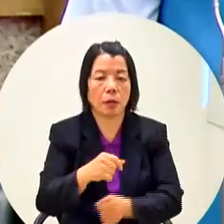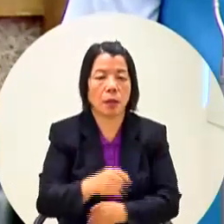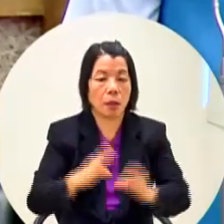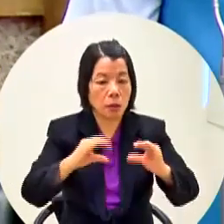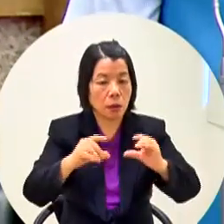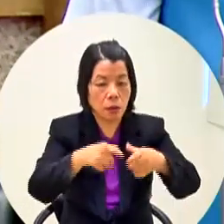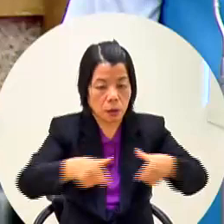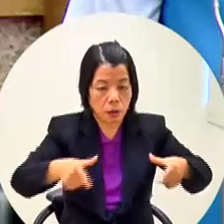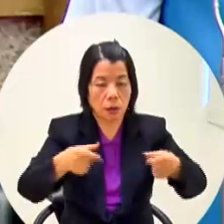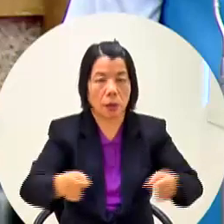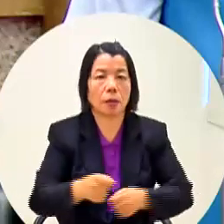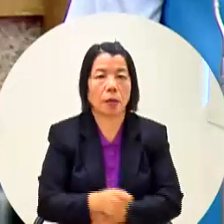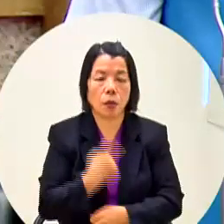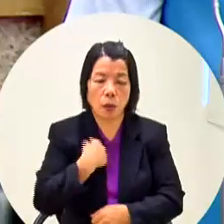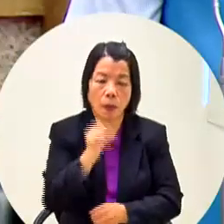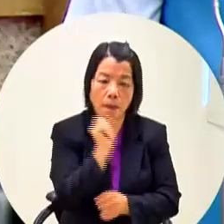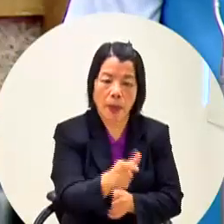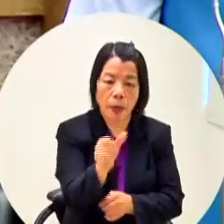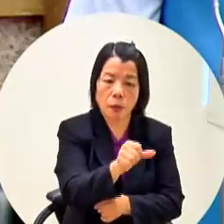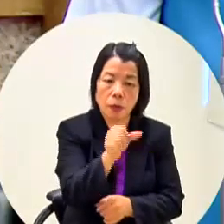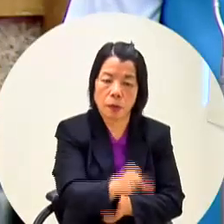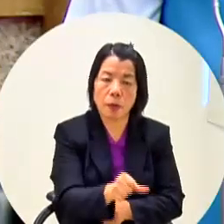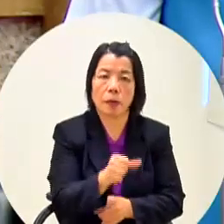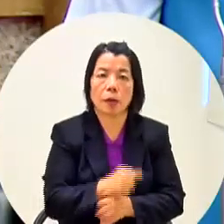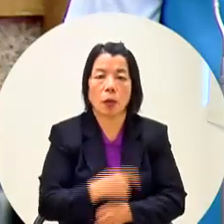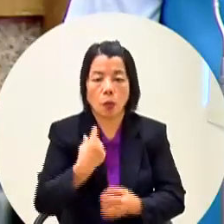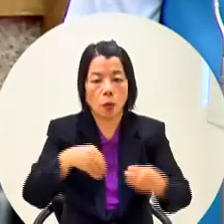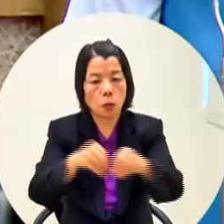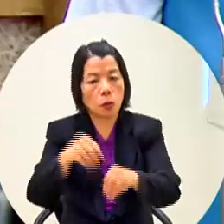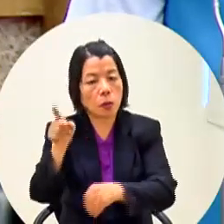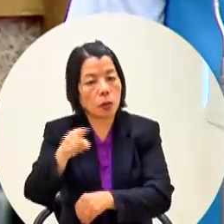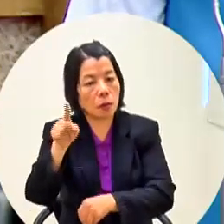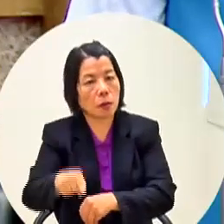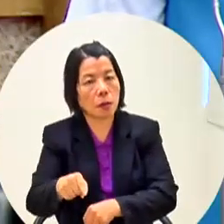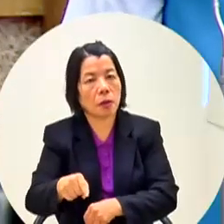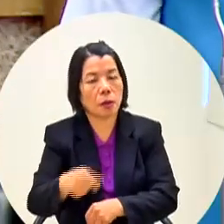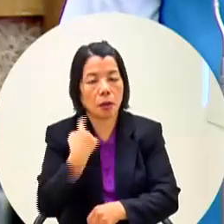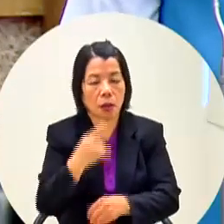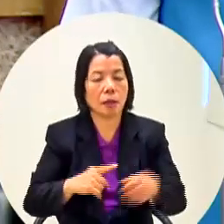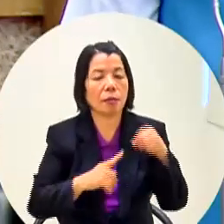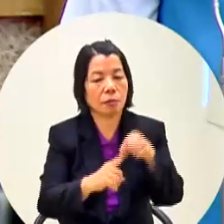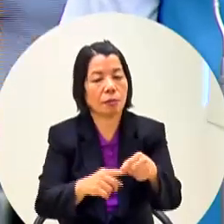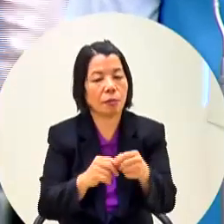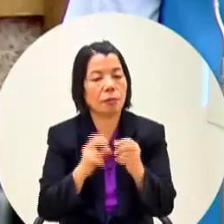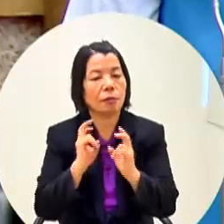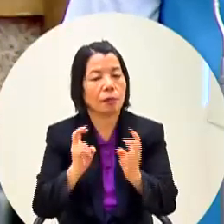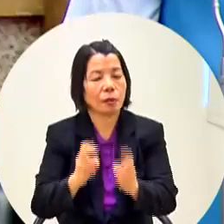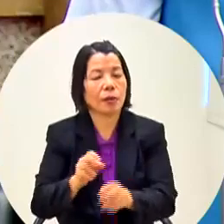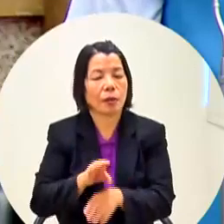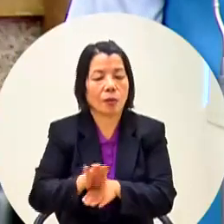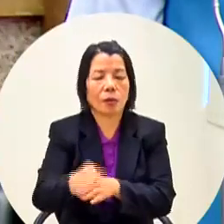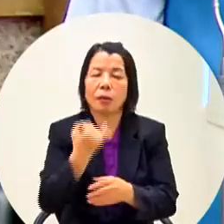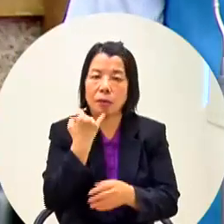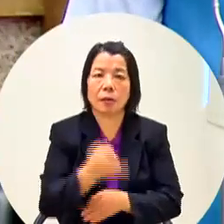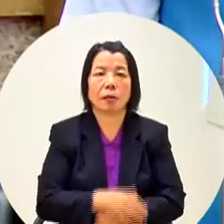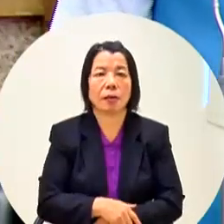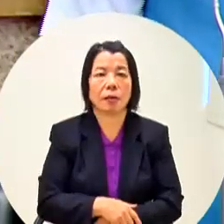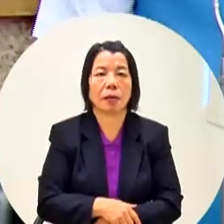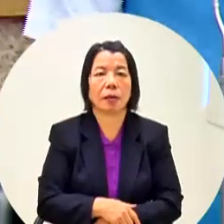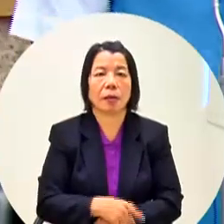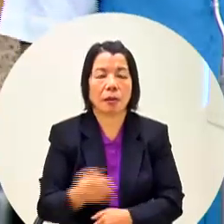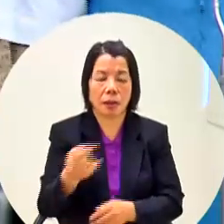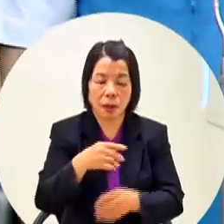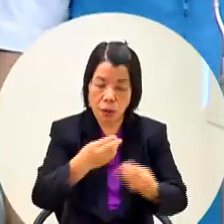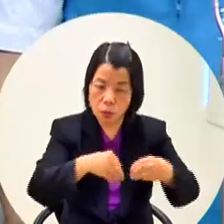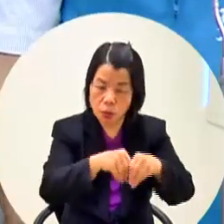高雄消费，我可能买5000块，你买5000块，我送你1000块的坐公车、坐轻轨。的点数，一来要消费，各位送你